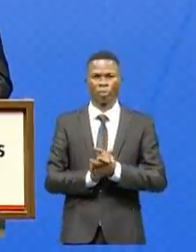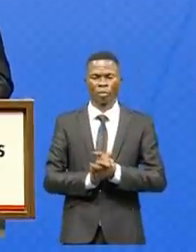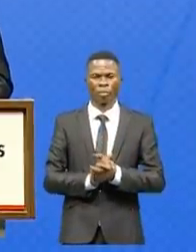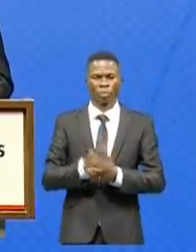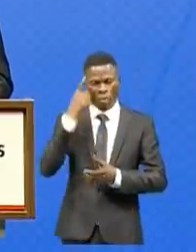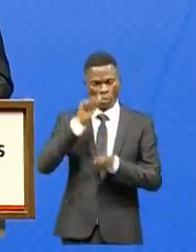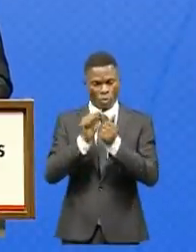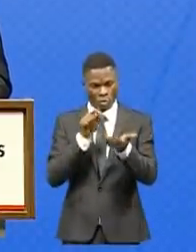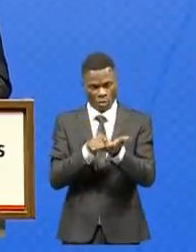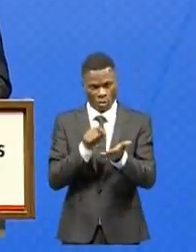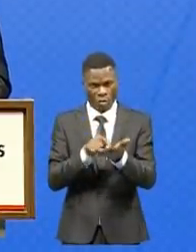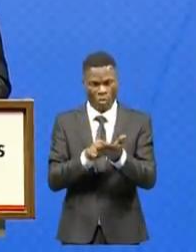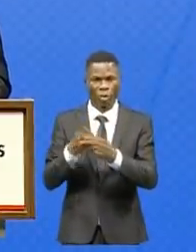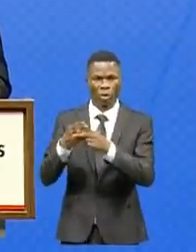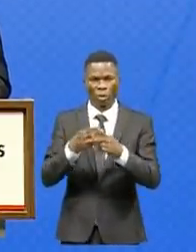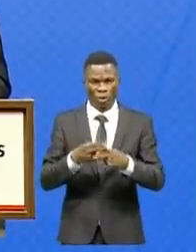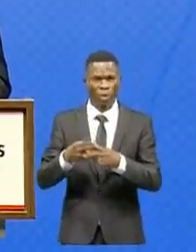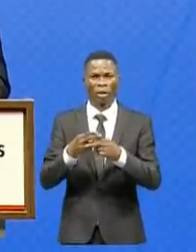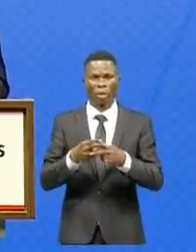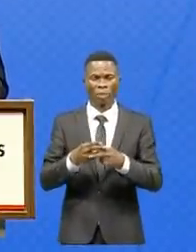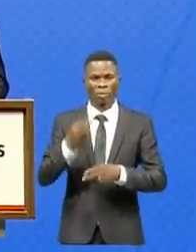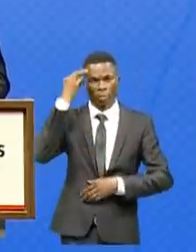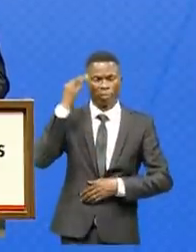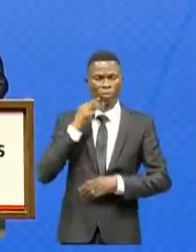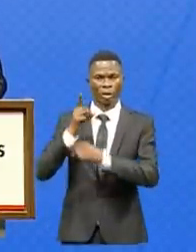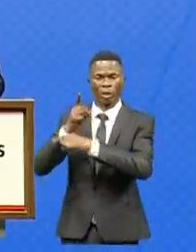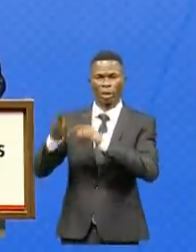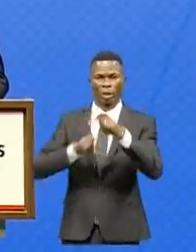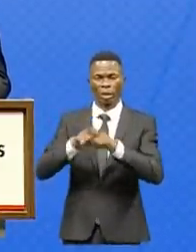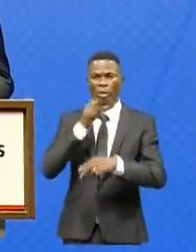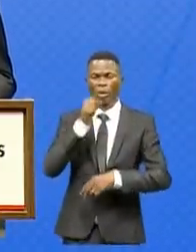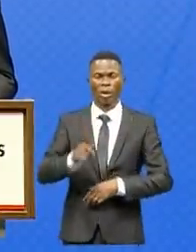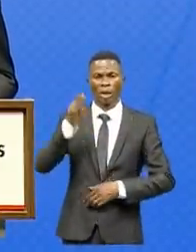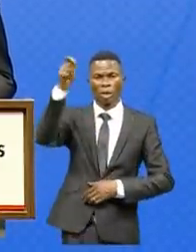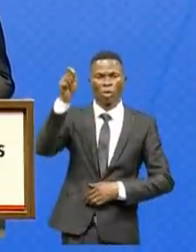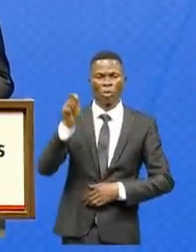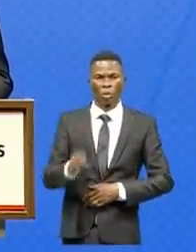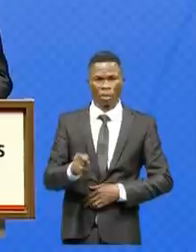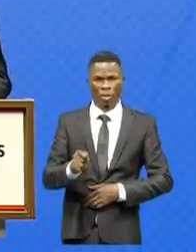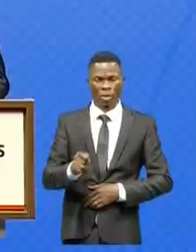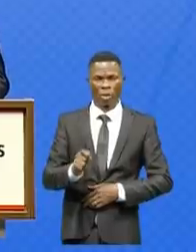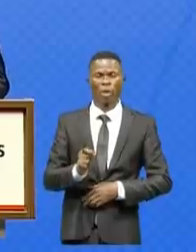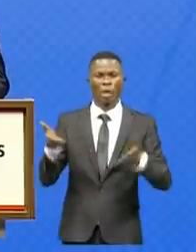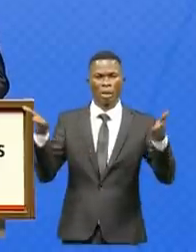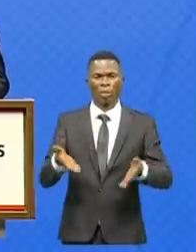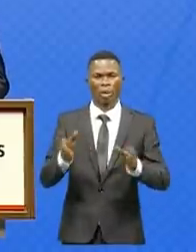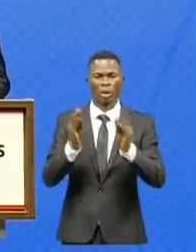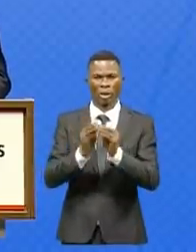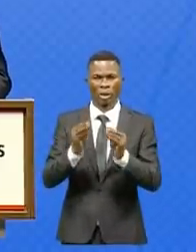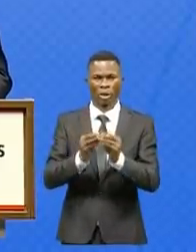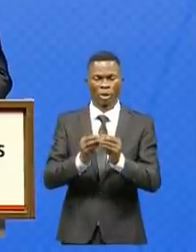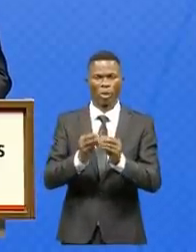Toujours sur ces chapitres sécuritaires, le ministre de la Défense nationale et ancien combattant a fait part au Conseil